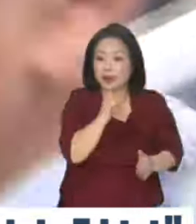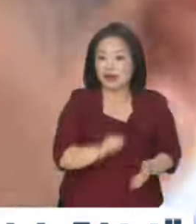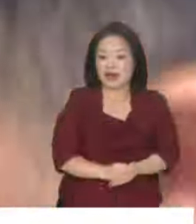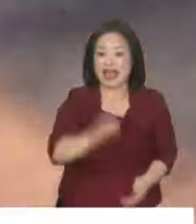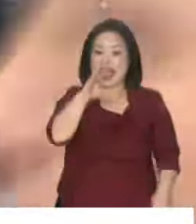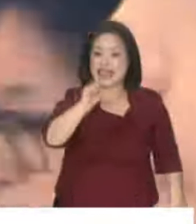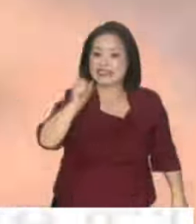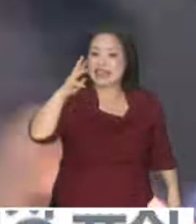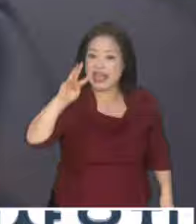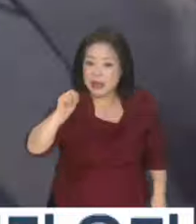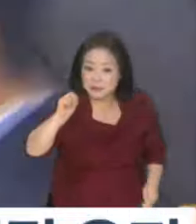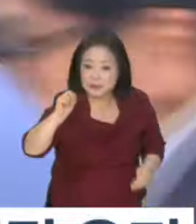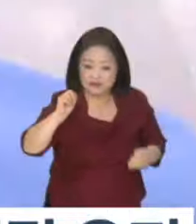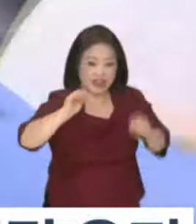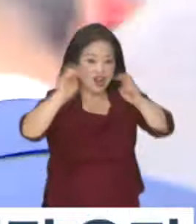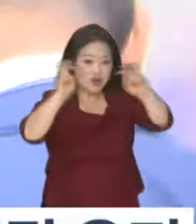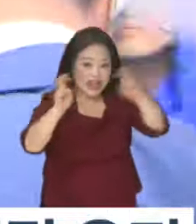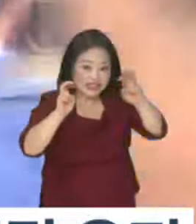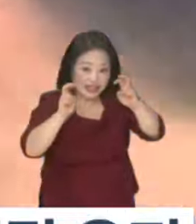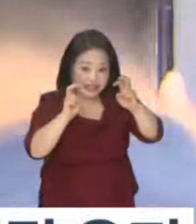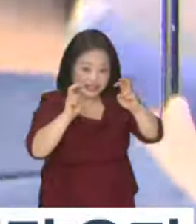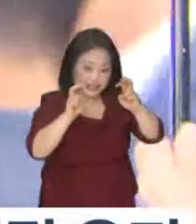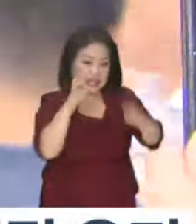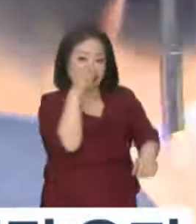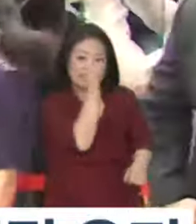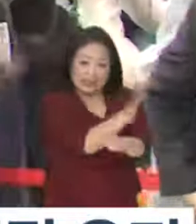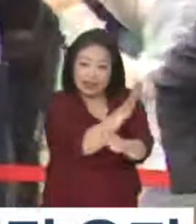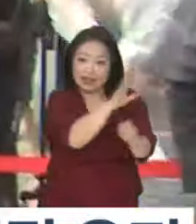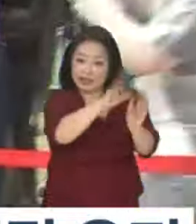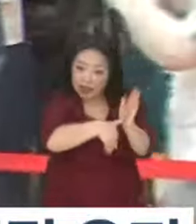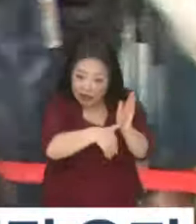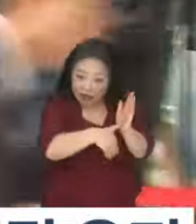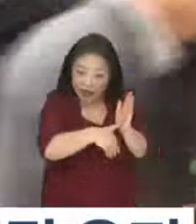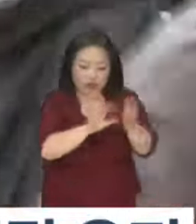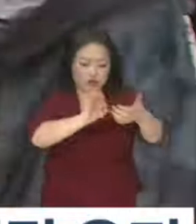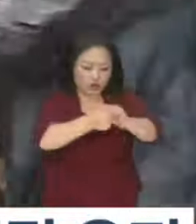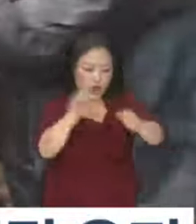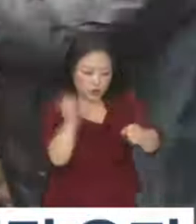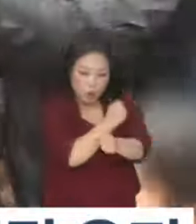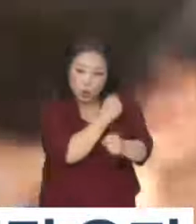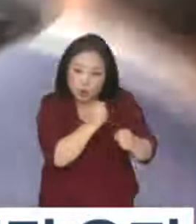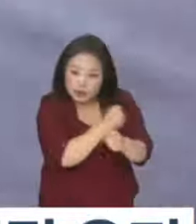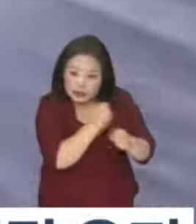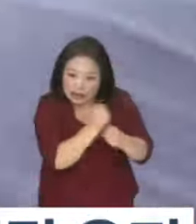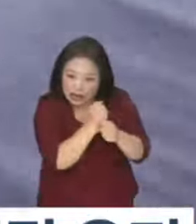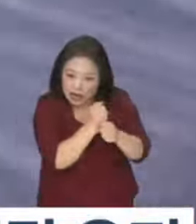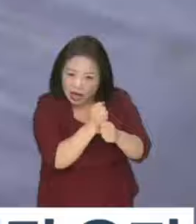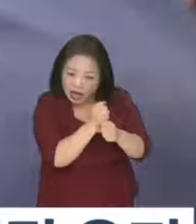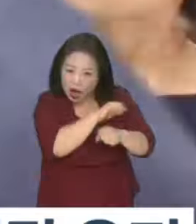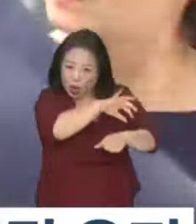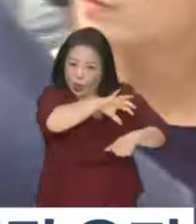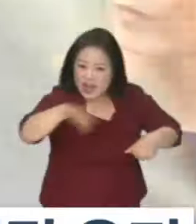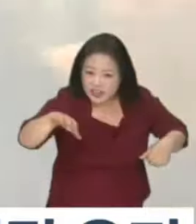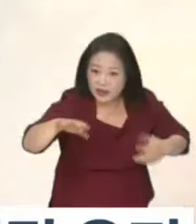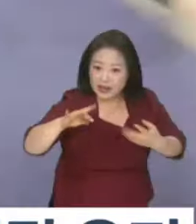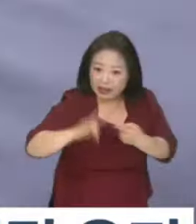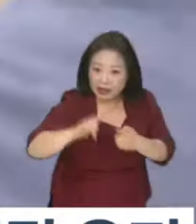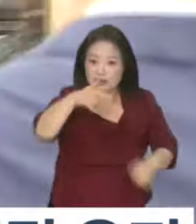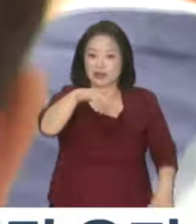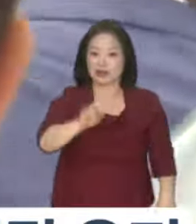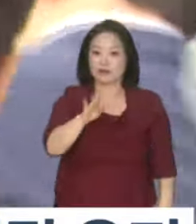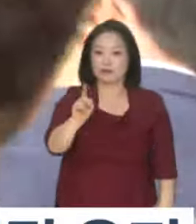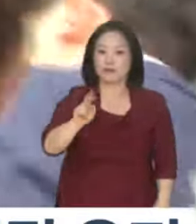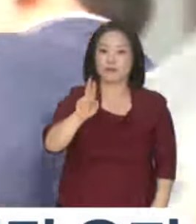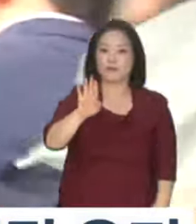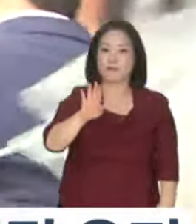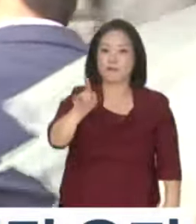SM 엔터테인먼트 시세 조정 의혹을 수사하는 검찰이 이틀째 김범수 카카오 경영쇄신 위원장에 대한 조사를 이어가고